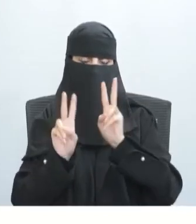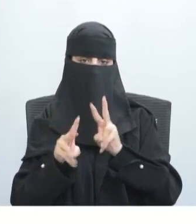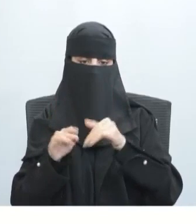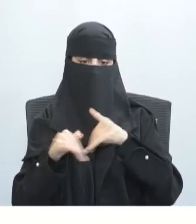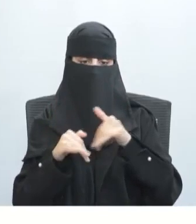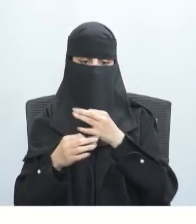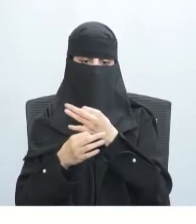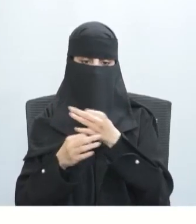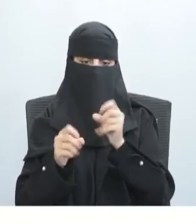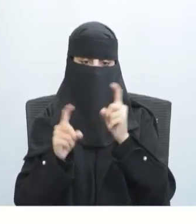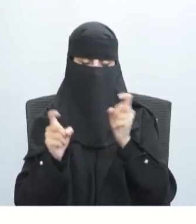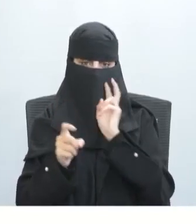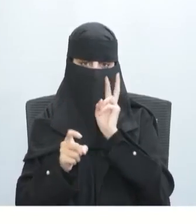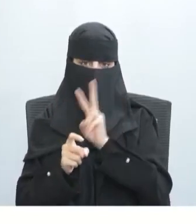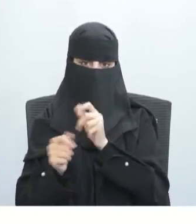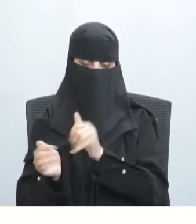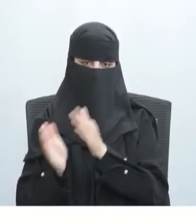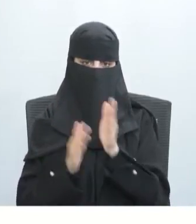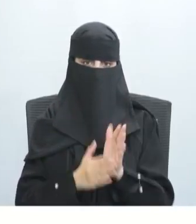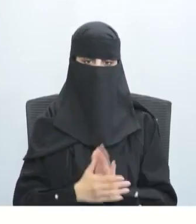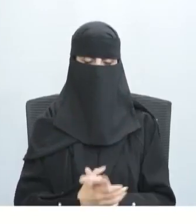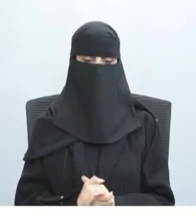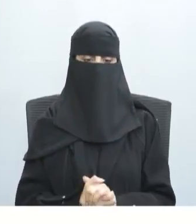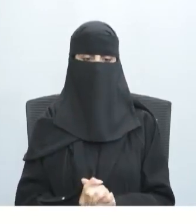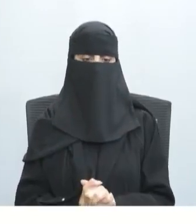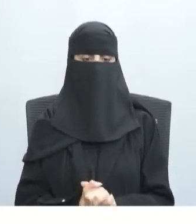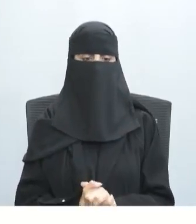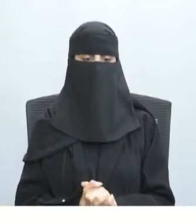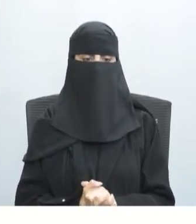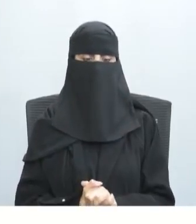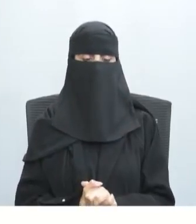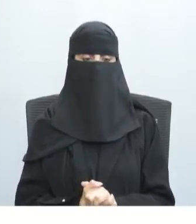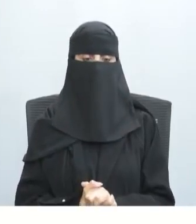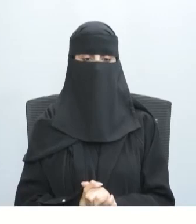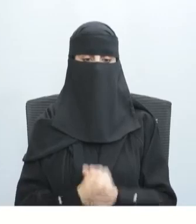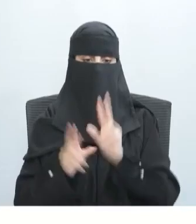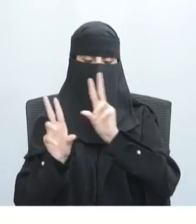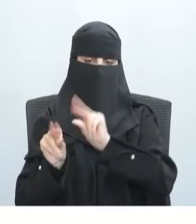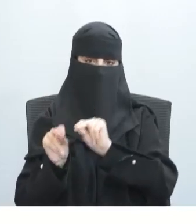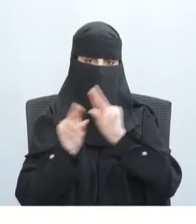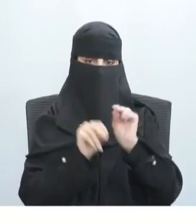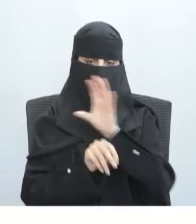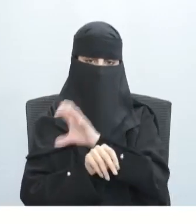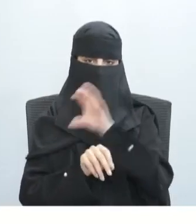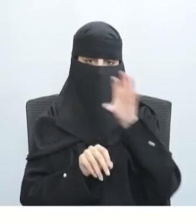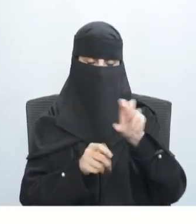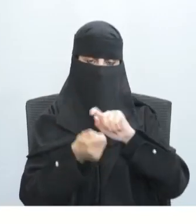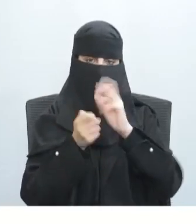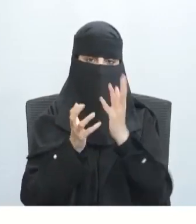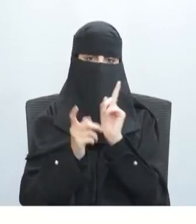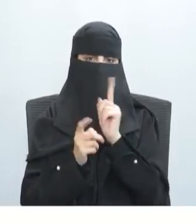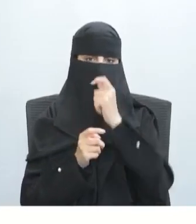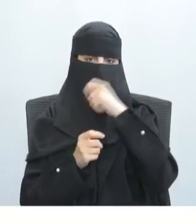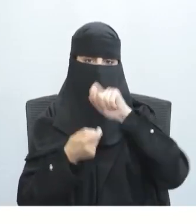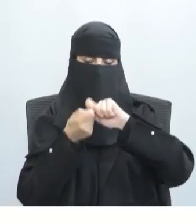حسبناها بطريقه رسومات وجداول وضربنا الان لو طبقنا هذه المعادله الرياضيه بنفس